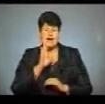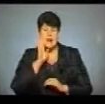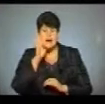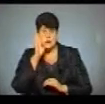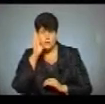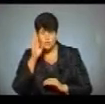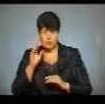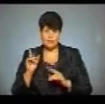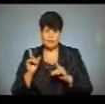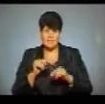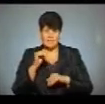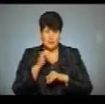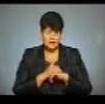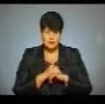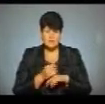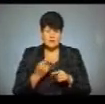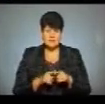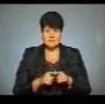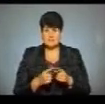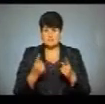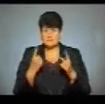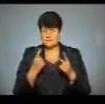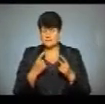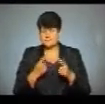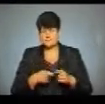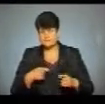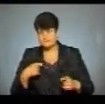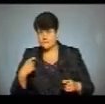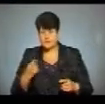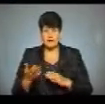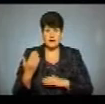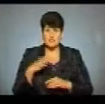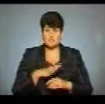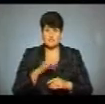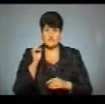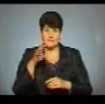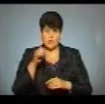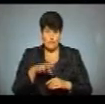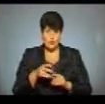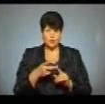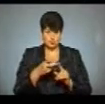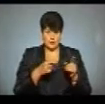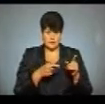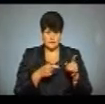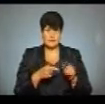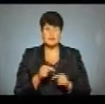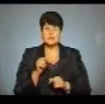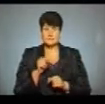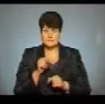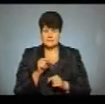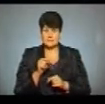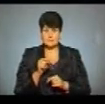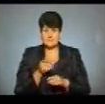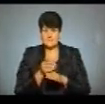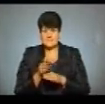і вечірній, це велике гальмо. Бо коли раніше там працював світофор, другий, то він